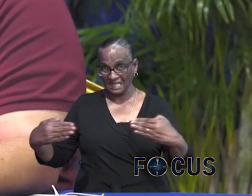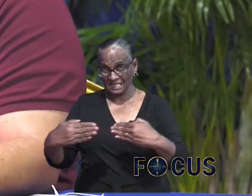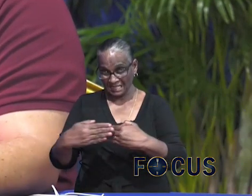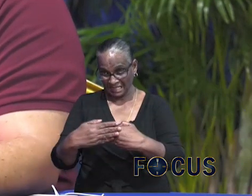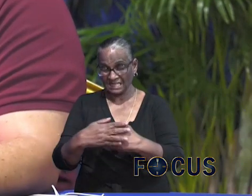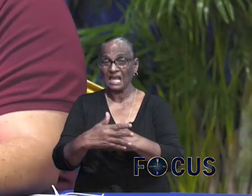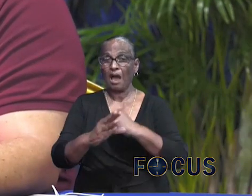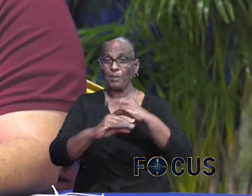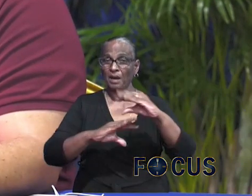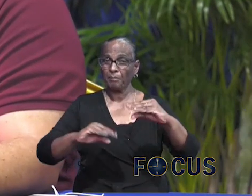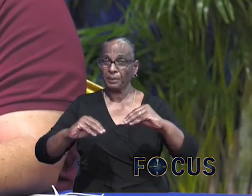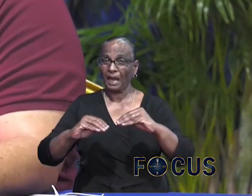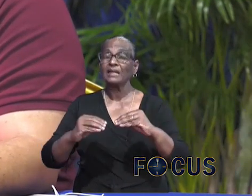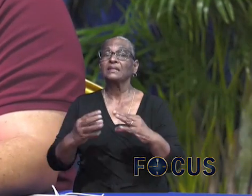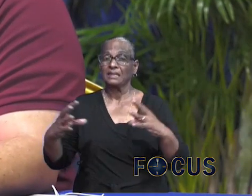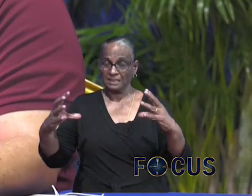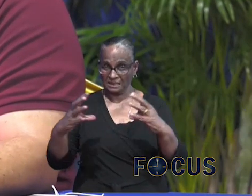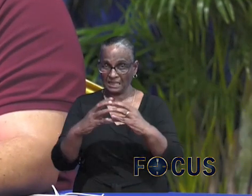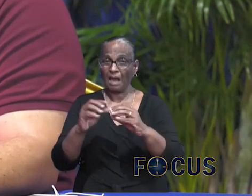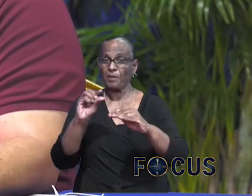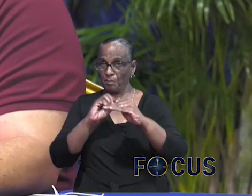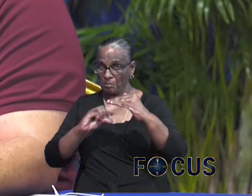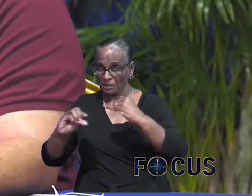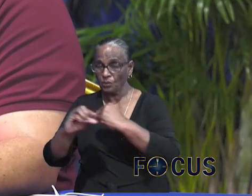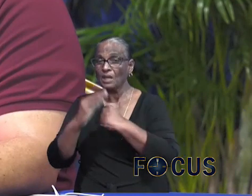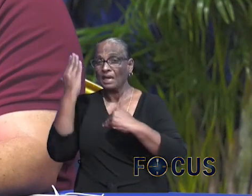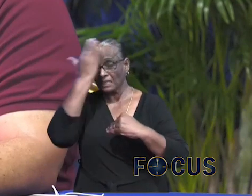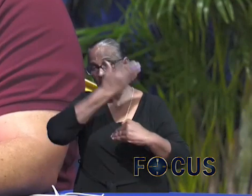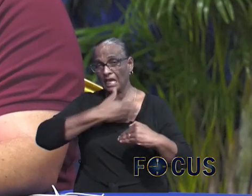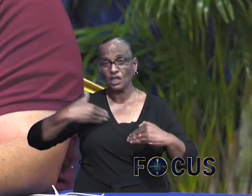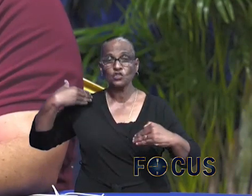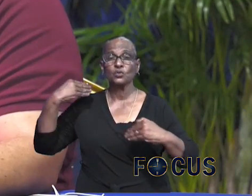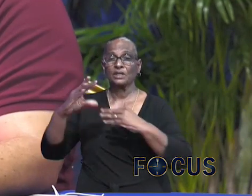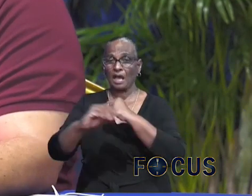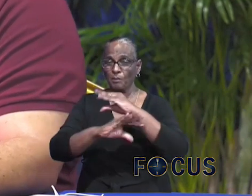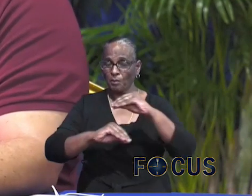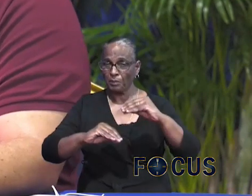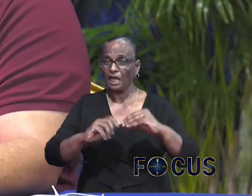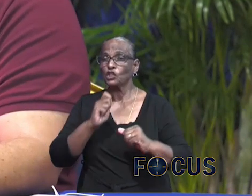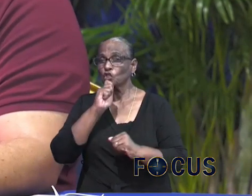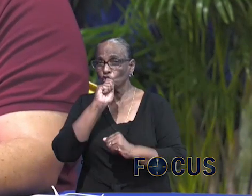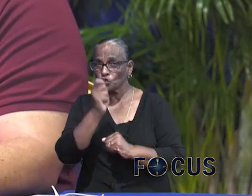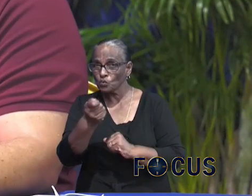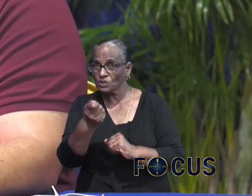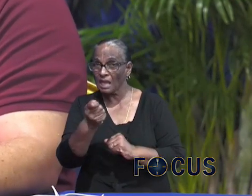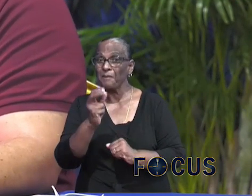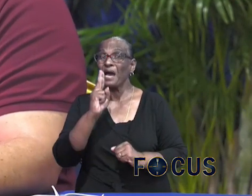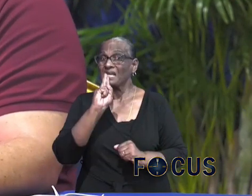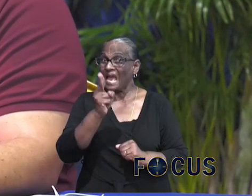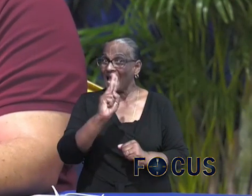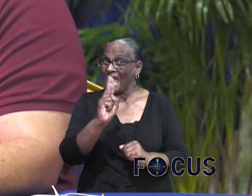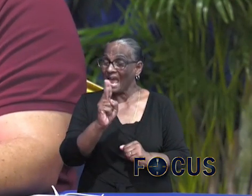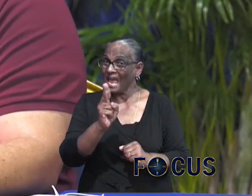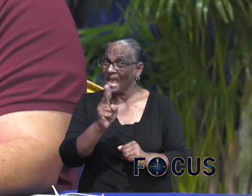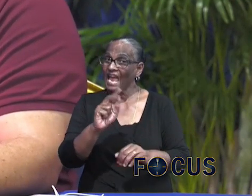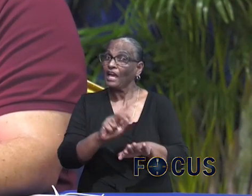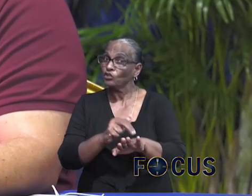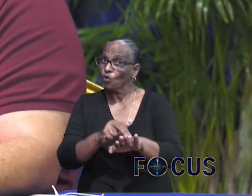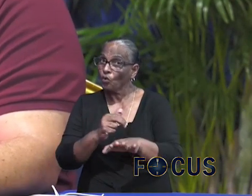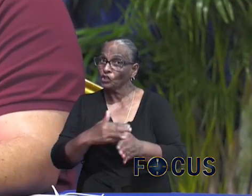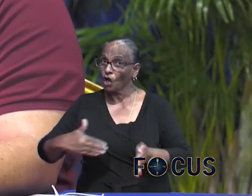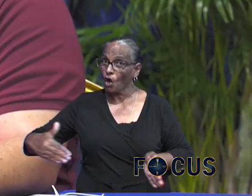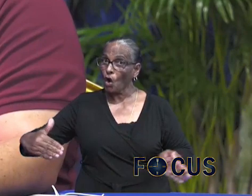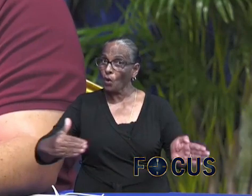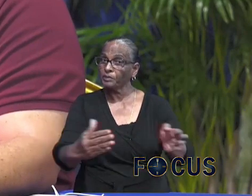Guyana is er afgesproken dat dus wel toestemming zou worden verleend dat de mensen noodzakelijke verplaatsingen op de rivier